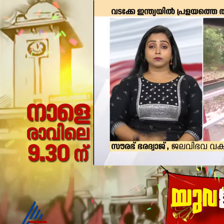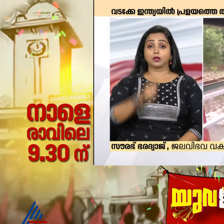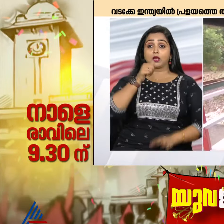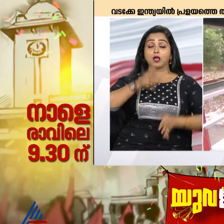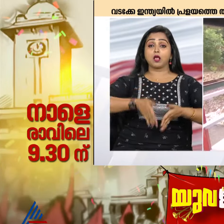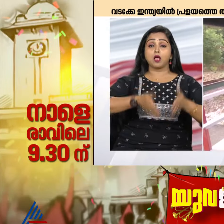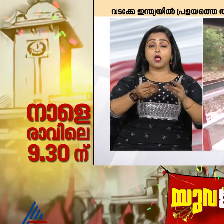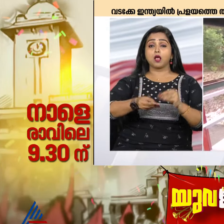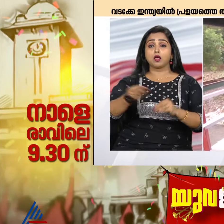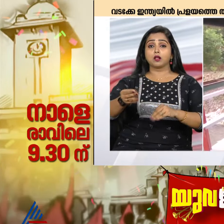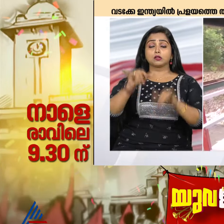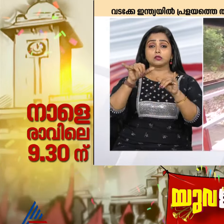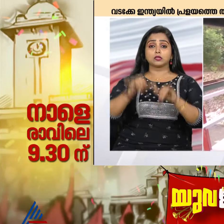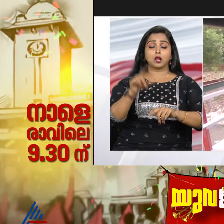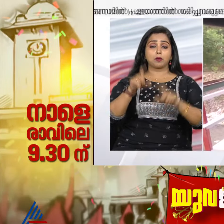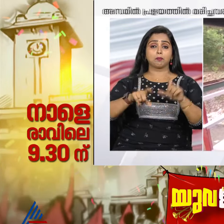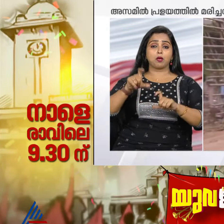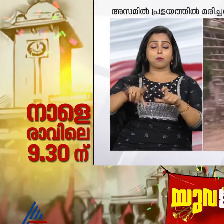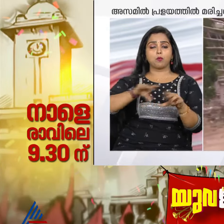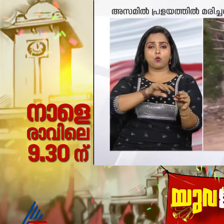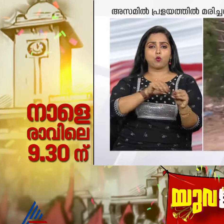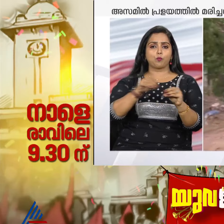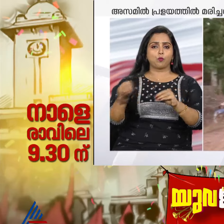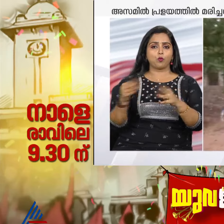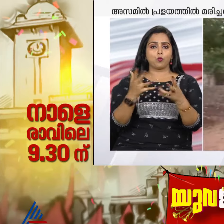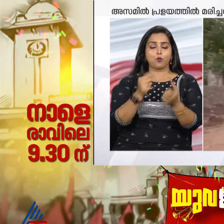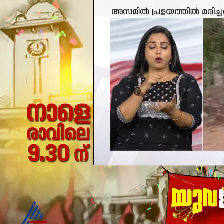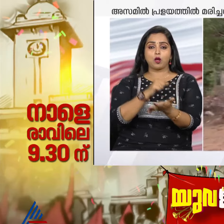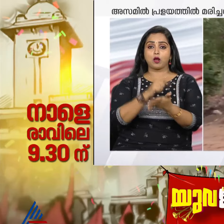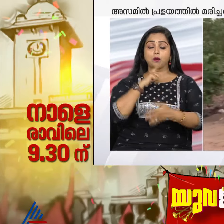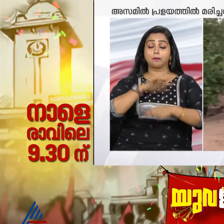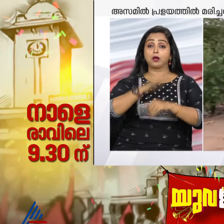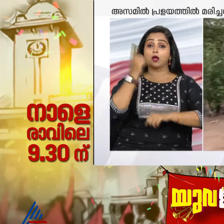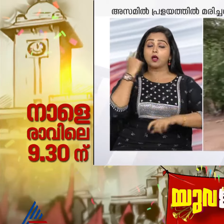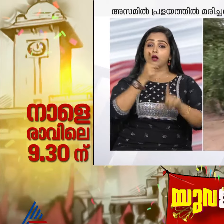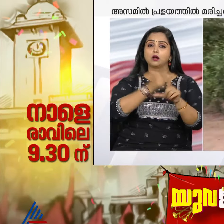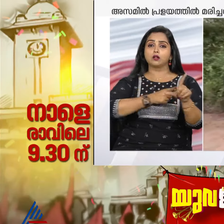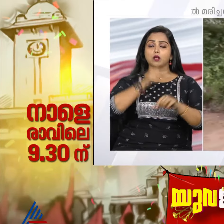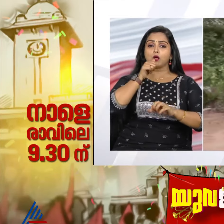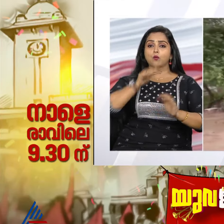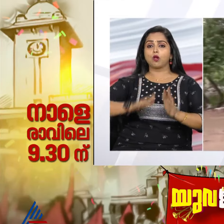നദീതീരത്ത് താമസിക്കുന്നവരോട് ഇതിനോടകം ഒഴിഞ്ഞു പോകാൻ ആവശ്യപ്പെട്ടിട്ടുണ്ട്. കഴിഞ്ഞ വർഷം നദി